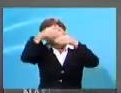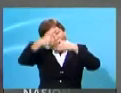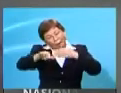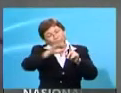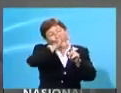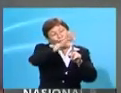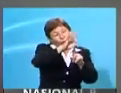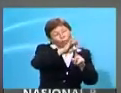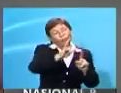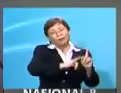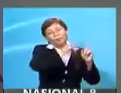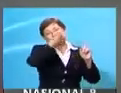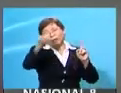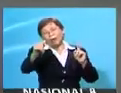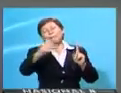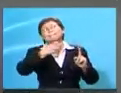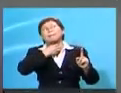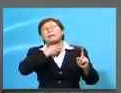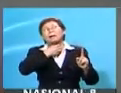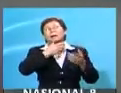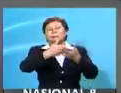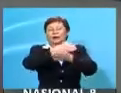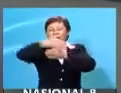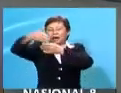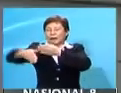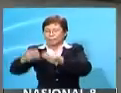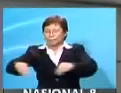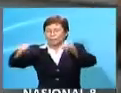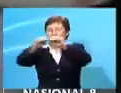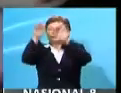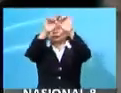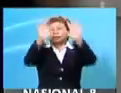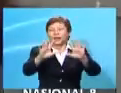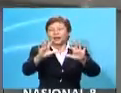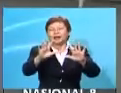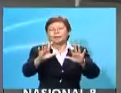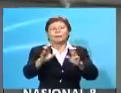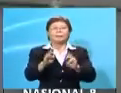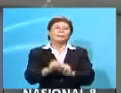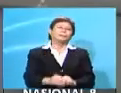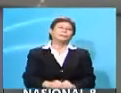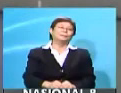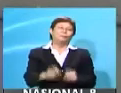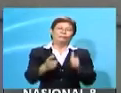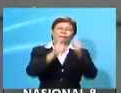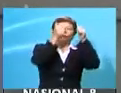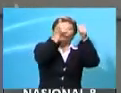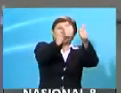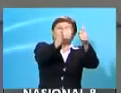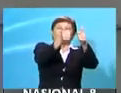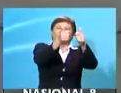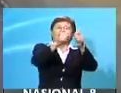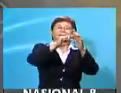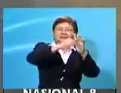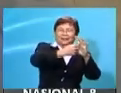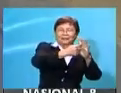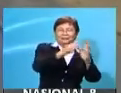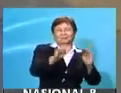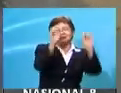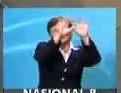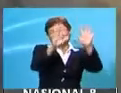Pulau Pinang Kembara akan ke Perak sebelum berakhir di masjid Shah Alam Selangor Masjid pertama Kembara itu